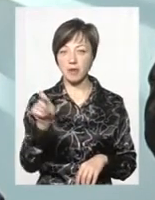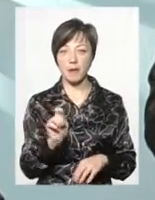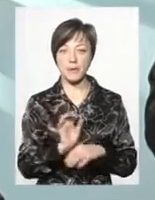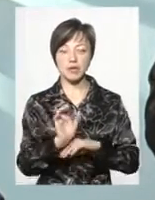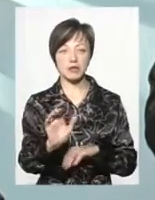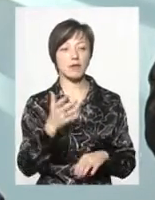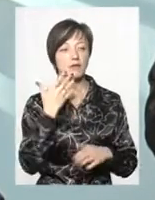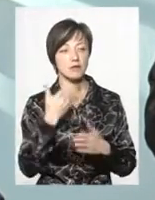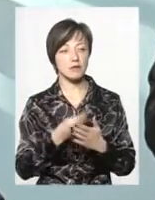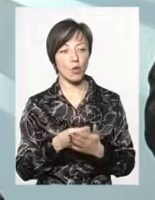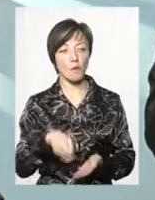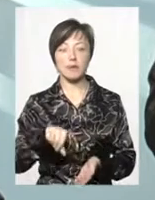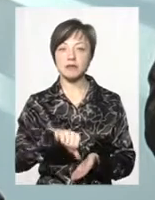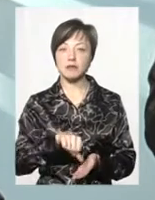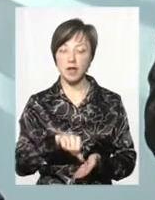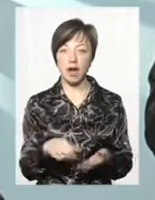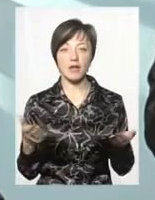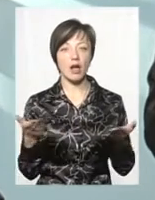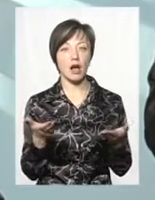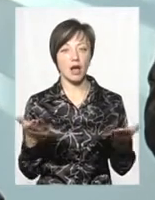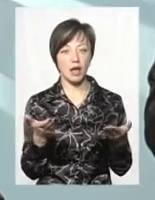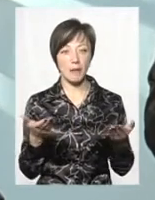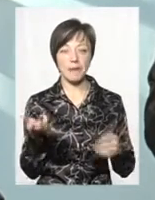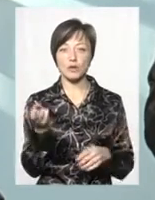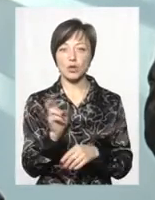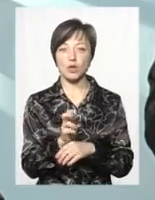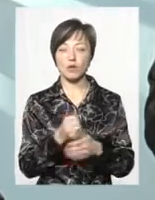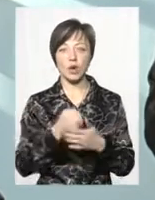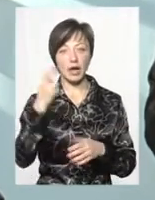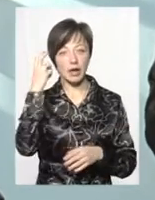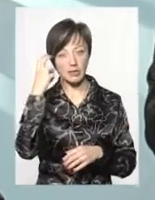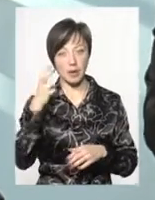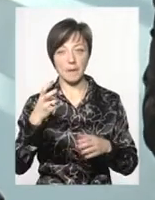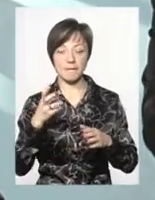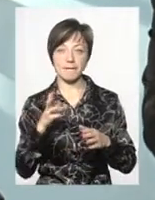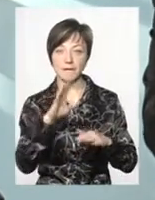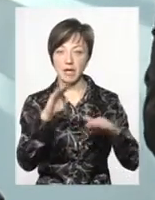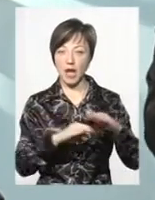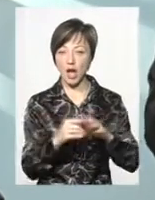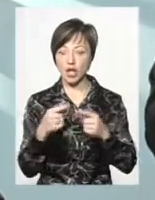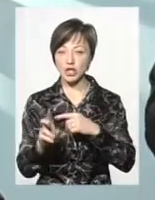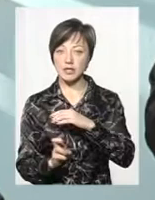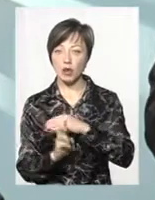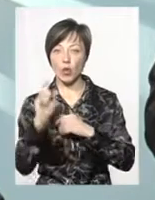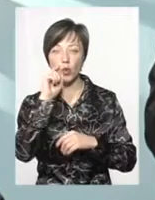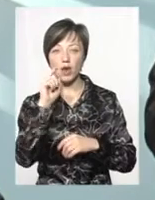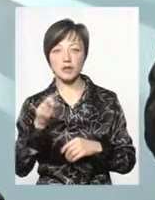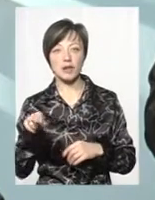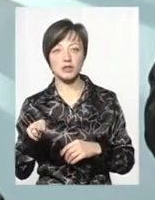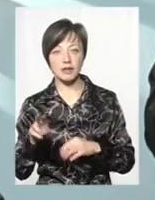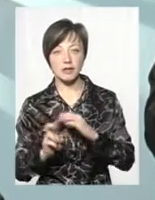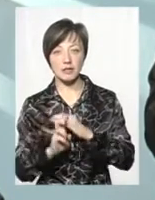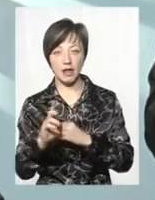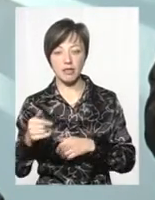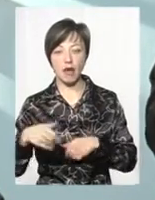свого представника, який пішов до Київського патріархату, а всі інші церкви пішли до Української православної церкви на